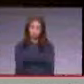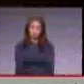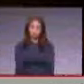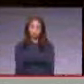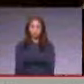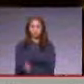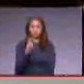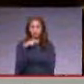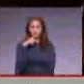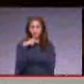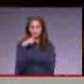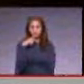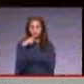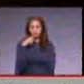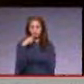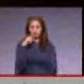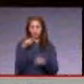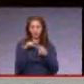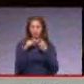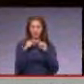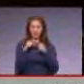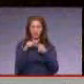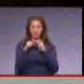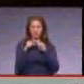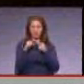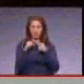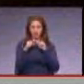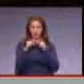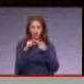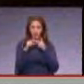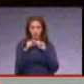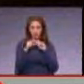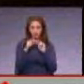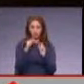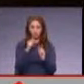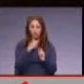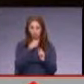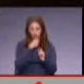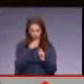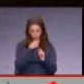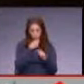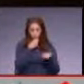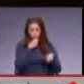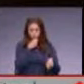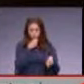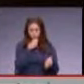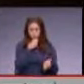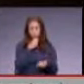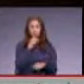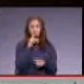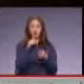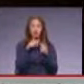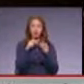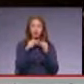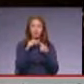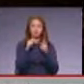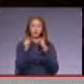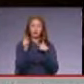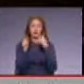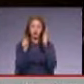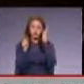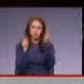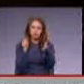النهارده جاي ازور ام عادل. ام عادل انا كنت قريت في اخبار اليوم انها